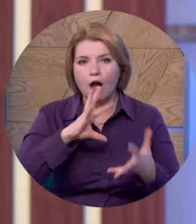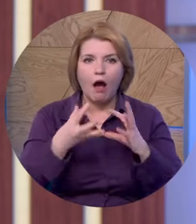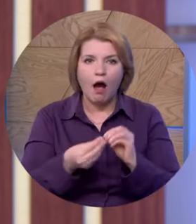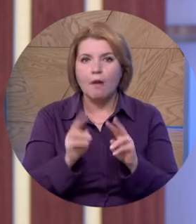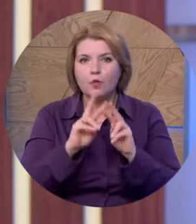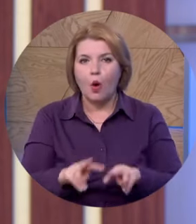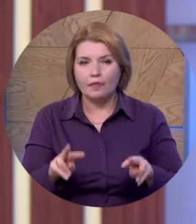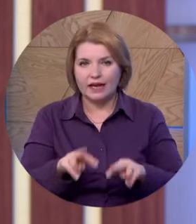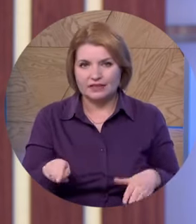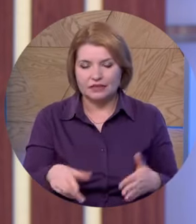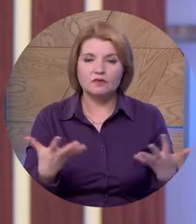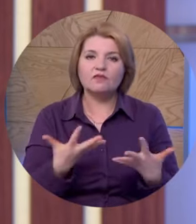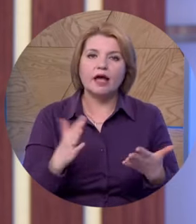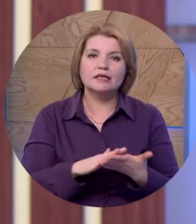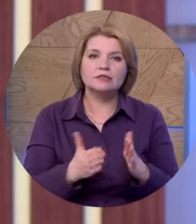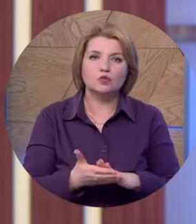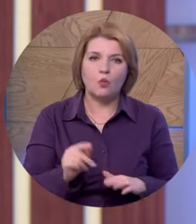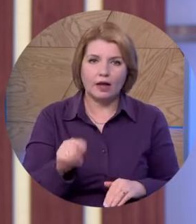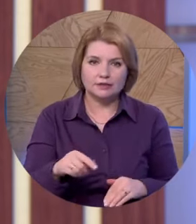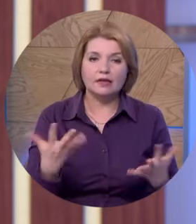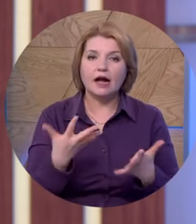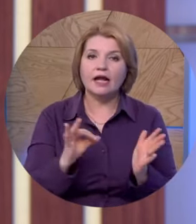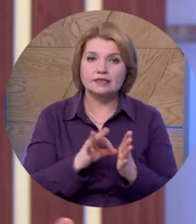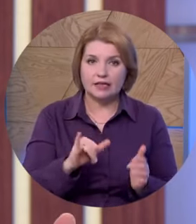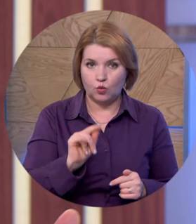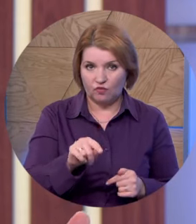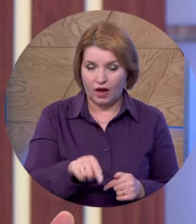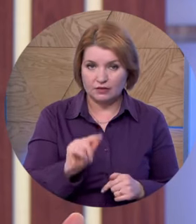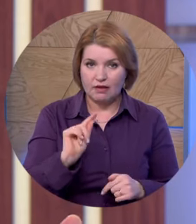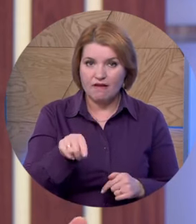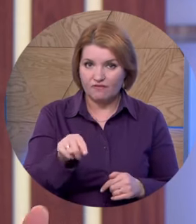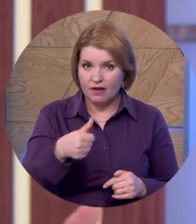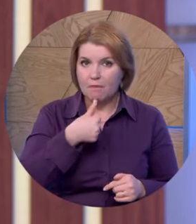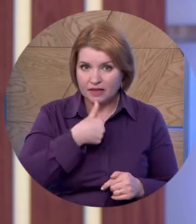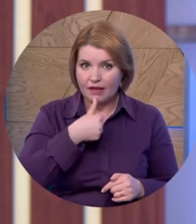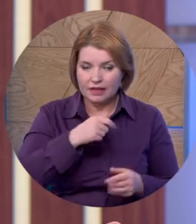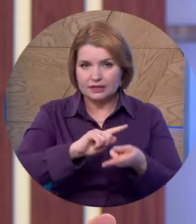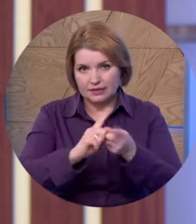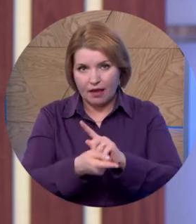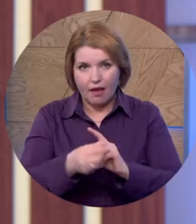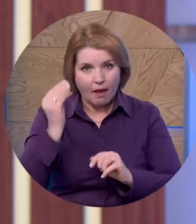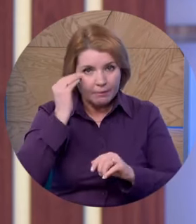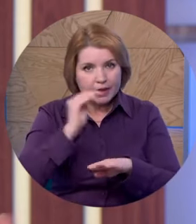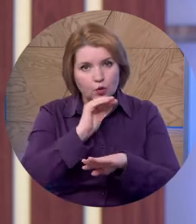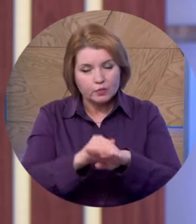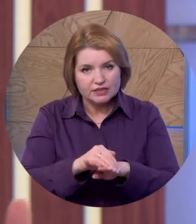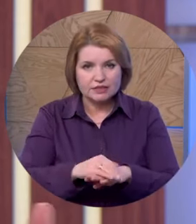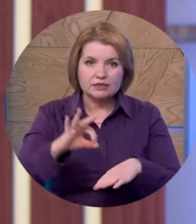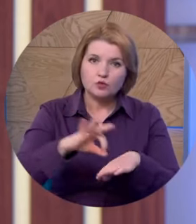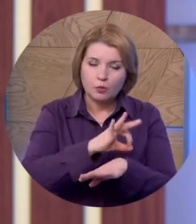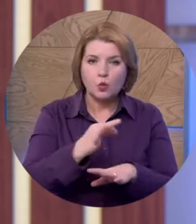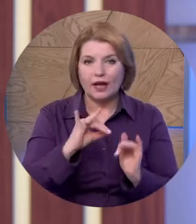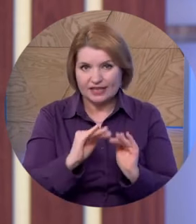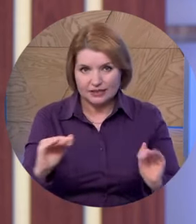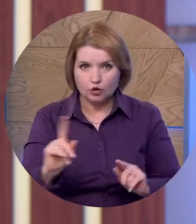вы манипулируете, а самое главное, какую вы хотите достичь цель. Вы на самом деле пытаетесь переубедить своего супруга и детей, и